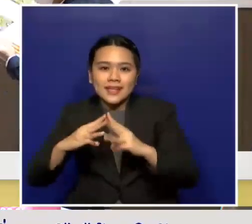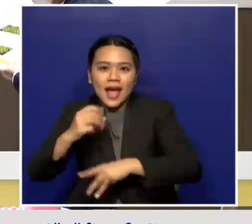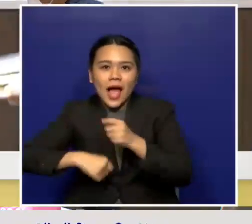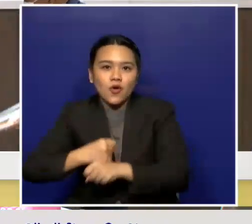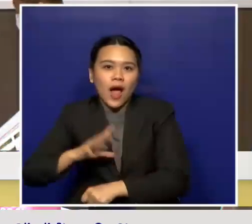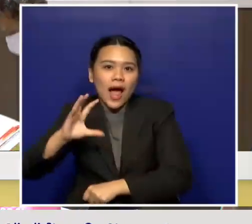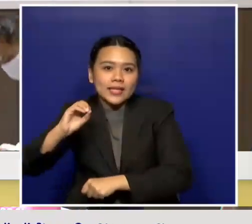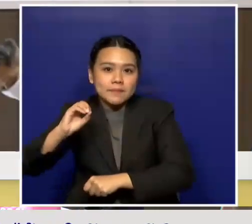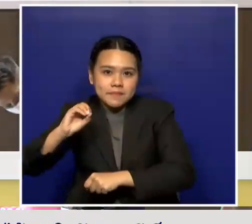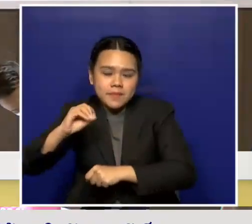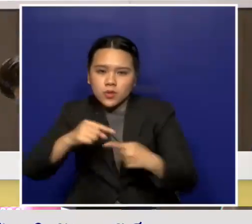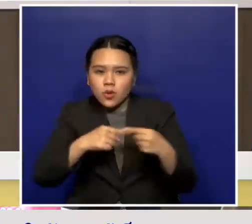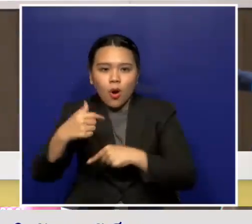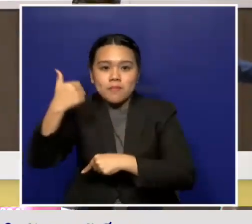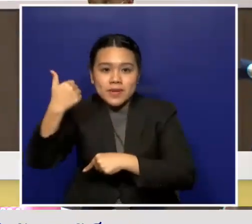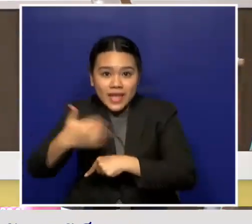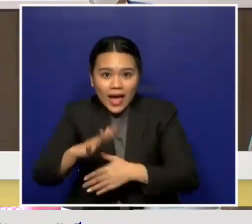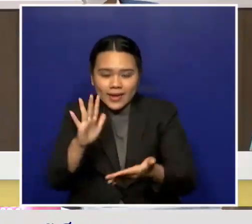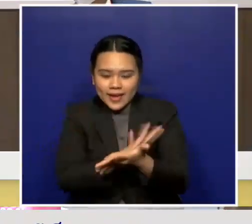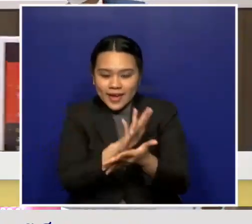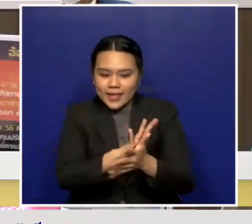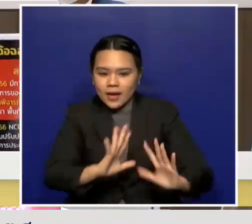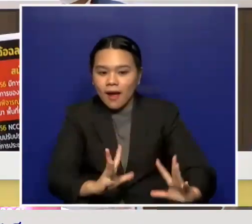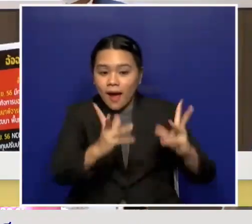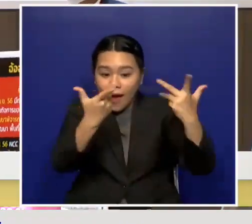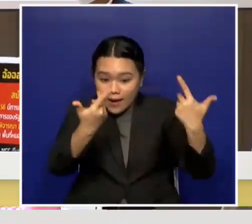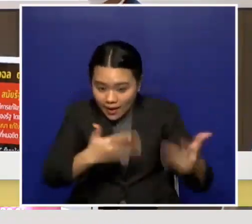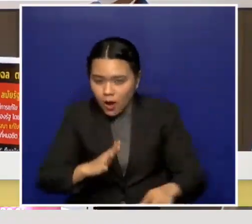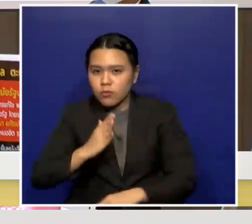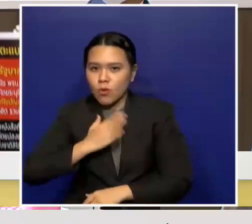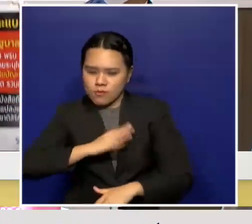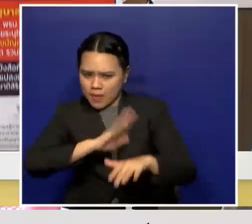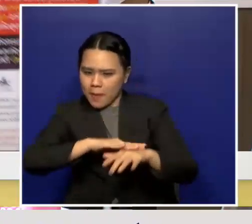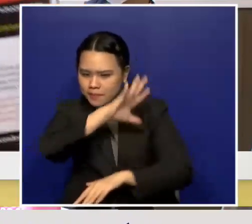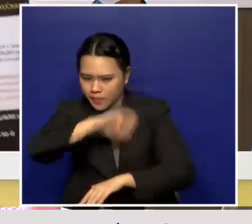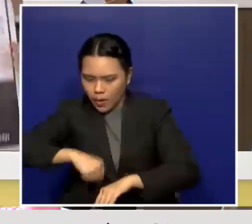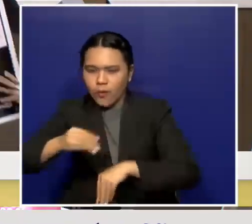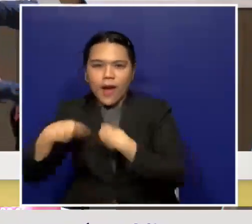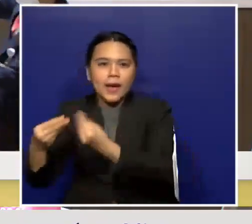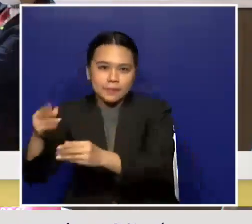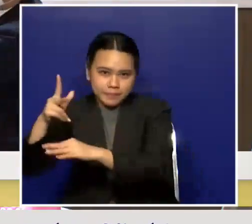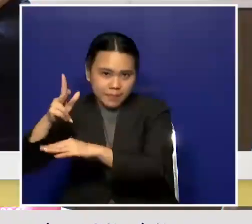ไปและผมก็ไปตามคืนมาเดี๋ยวจะมอบให้ประธานเลยนะครับเอาต่อ